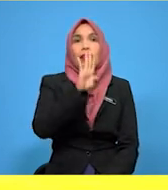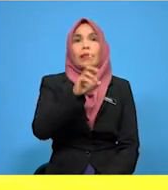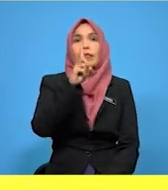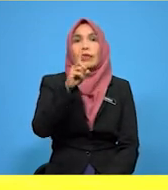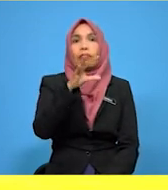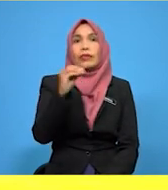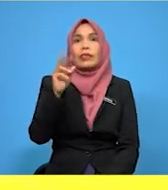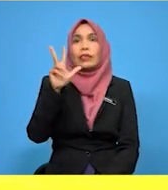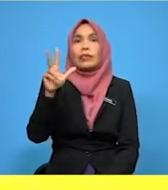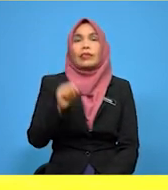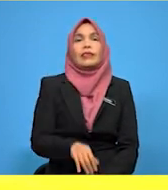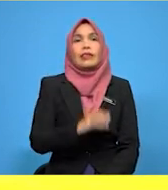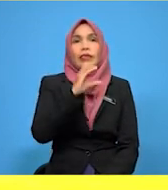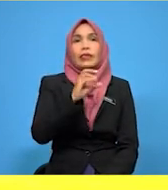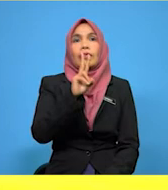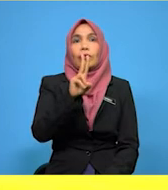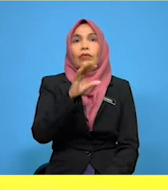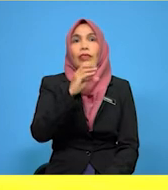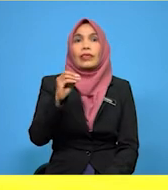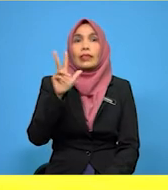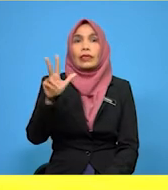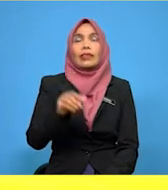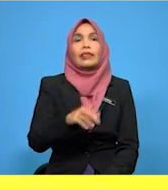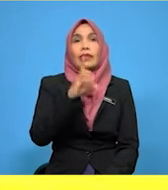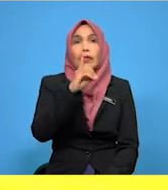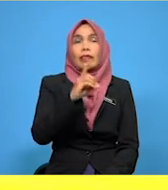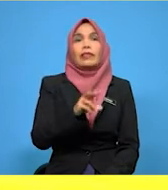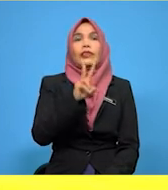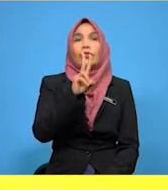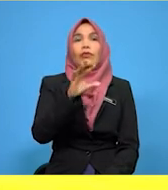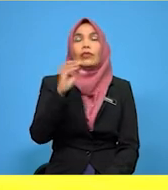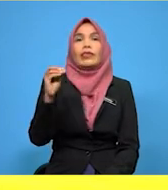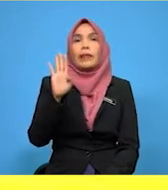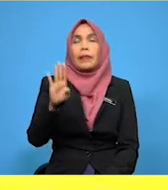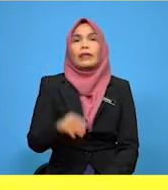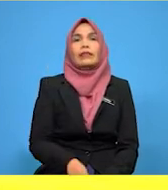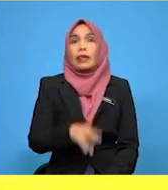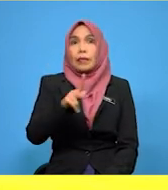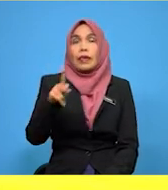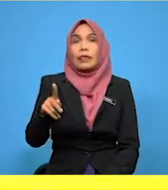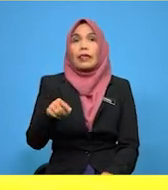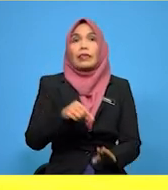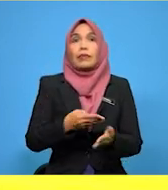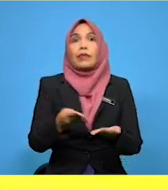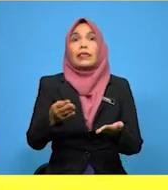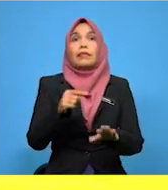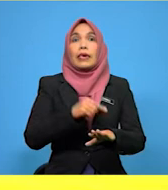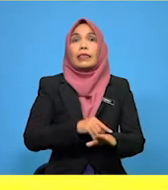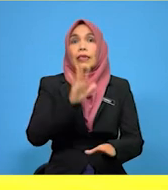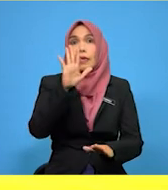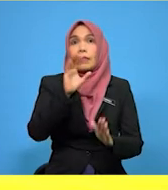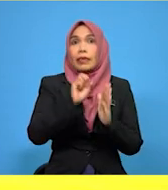3, D. 2 dan 4. Para pelajar diberi masa 5 saat untuk menjawab soalan